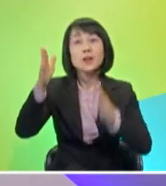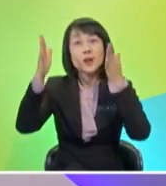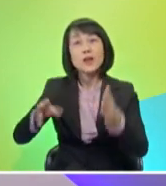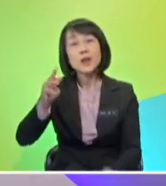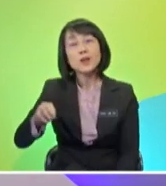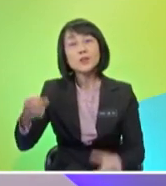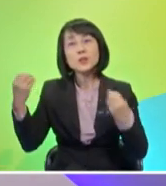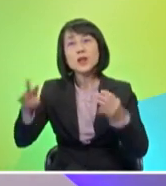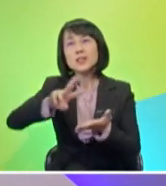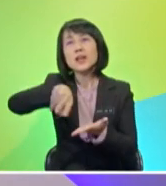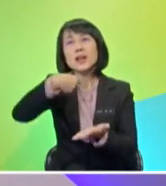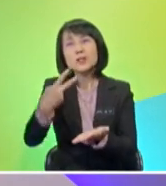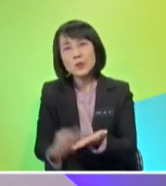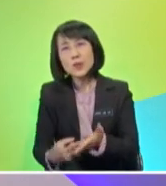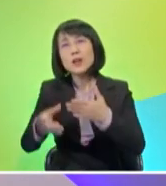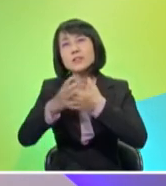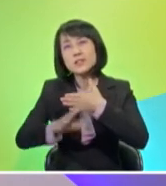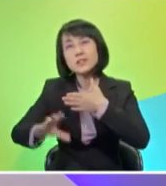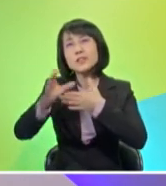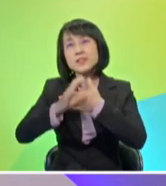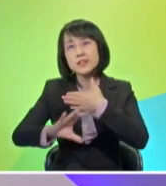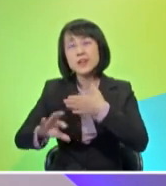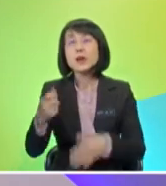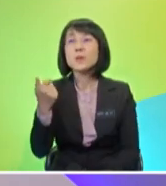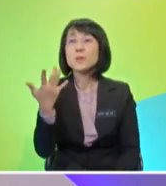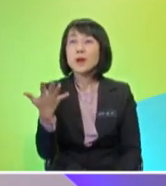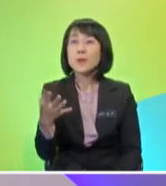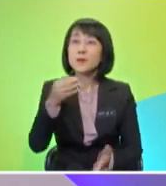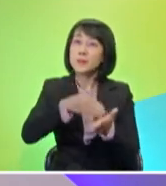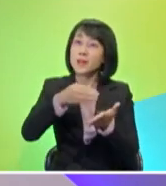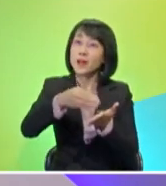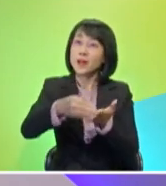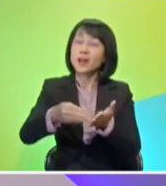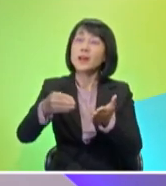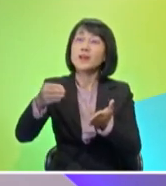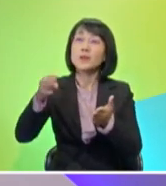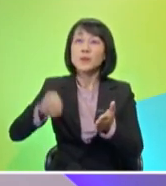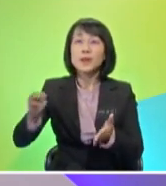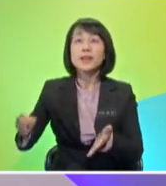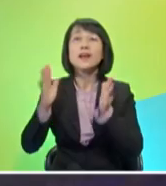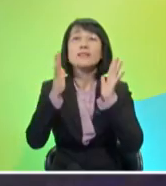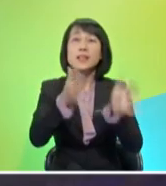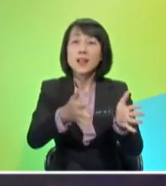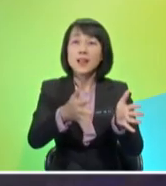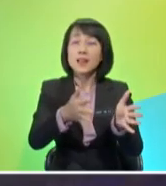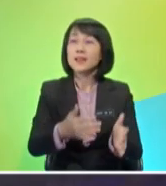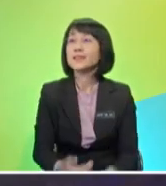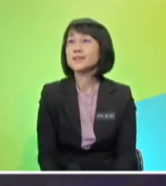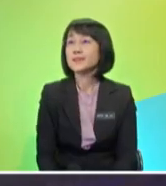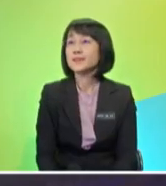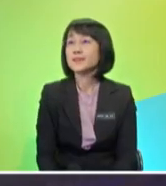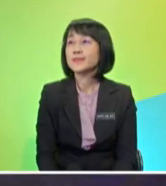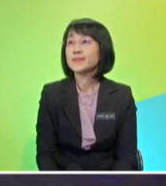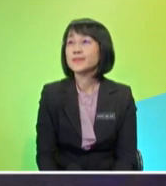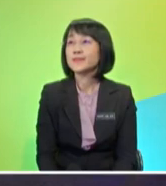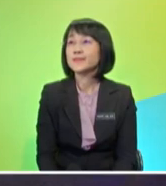telah jatuh dan cedera. Berapakah bilangan murid yang tinggal? Okey, kita bagi peluang untuk